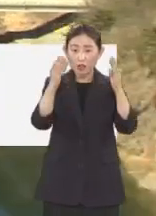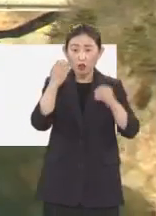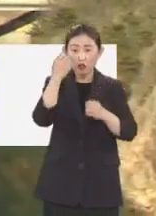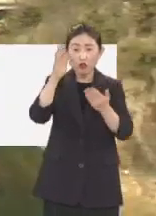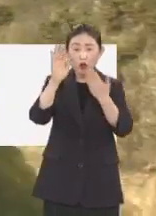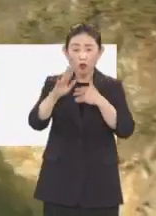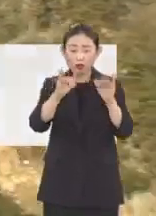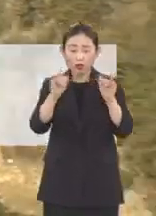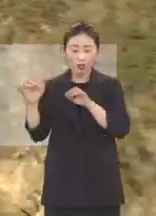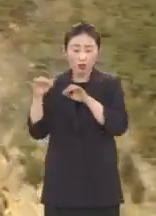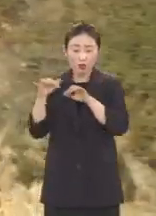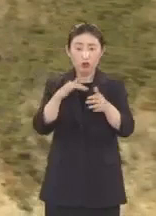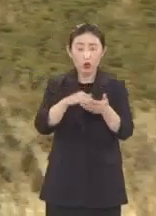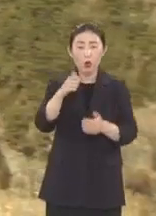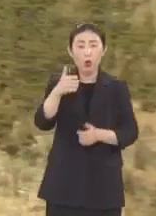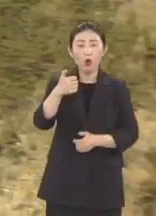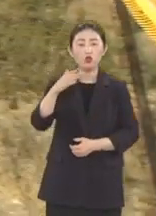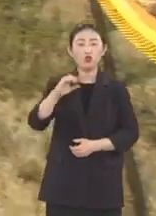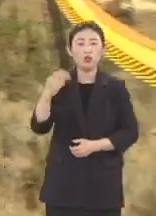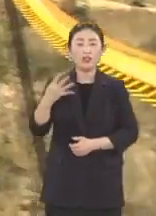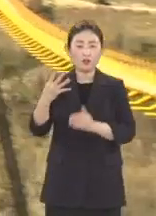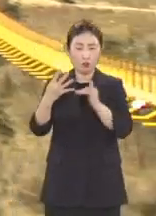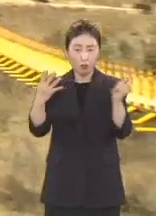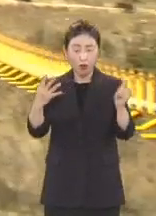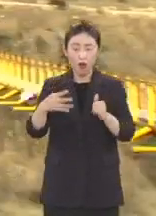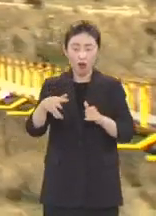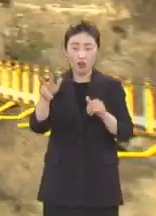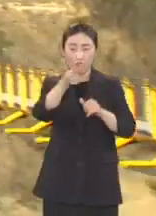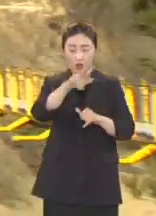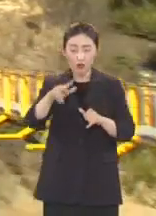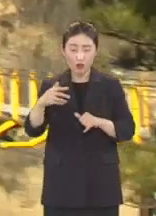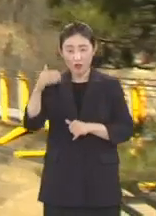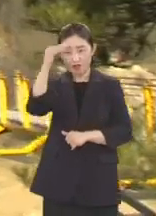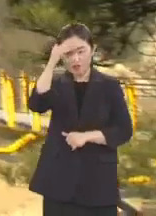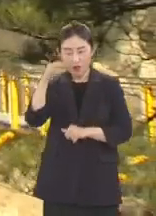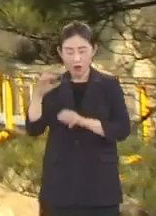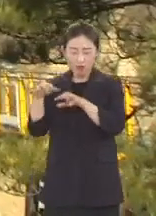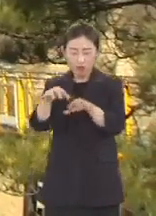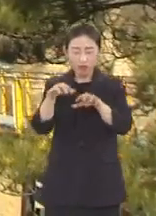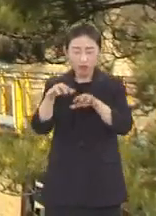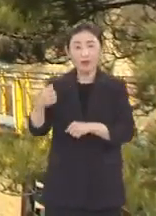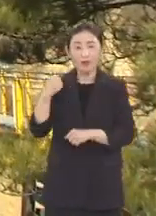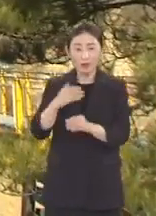9개월 만에 594,000여 명이 다녀가는 등 꾸준한 인기를 끌고 있습니다